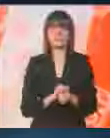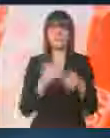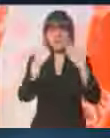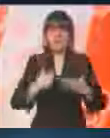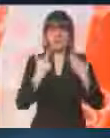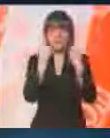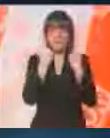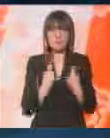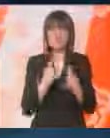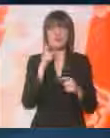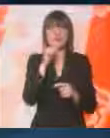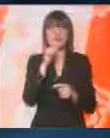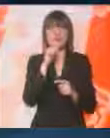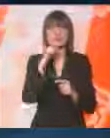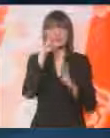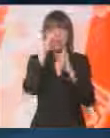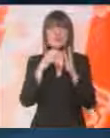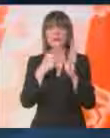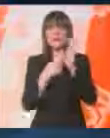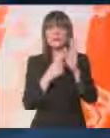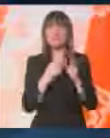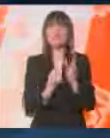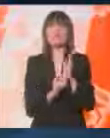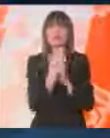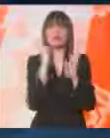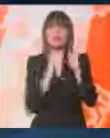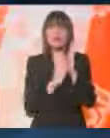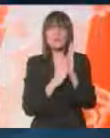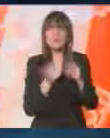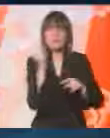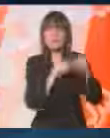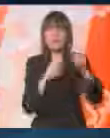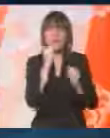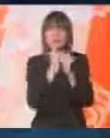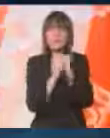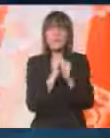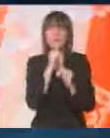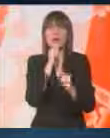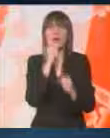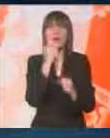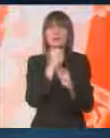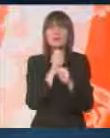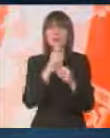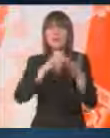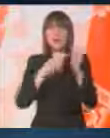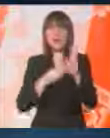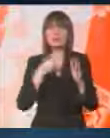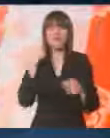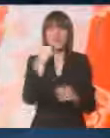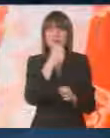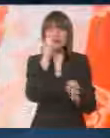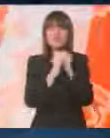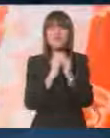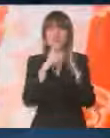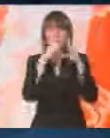Godina postojanja u Insajderu su objavljeni i brojni dokazi o spregama kriminala, biznisa i politike, političkim ubistvima,